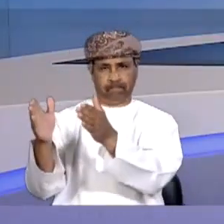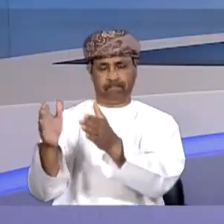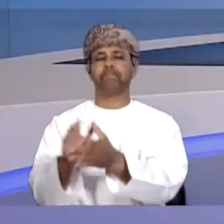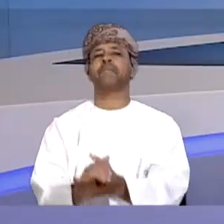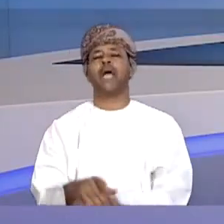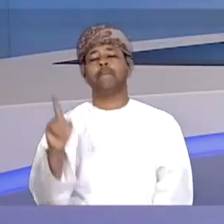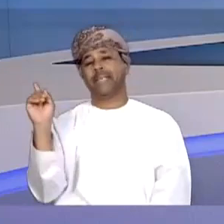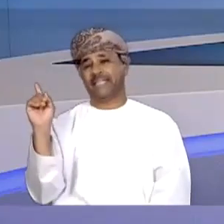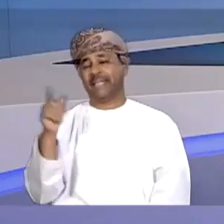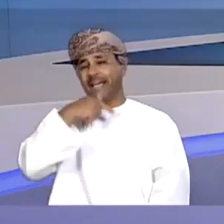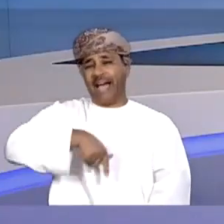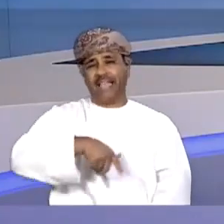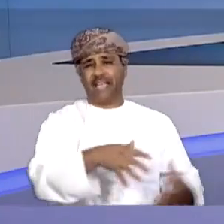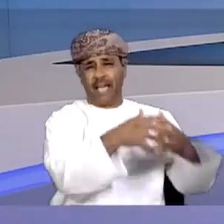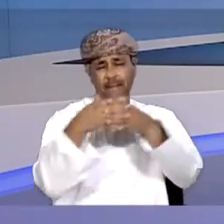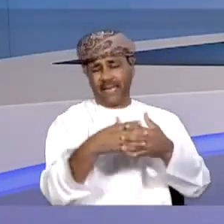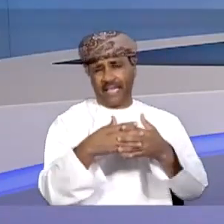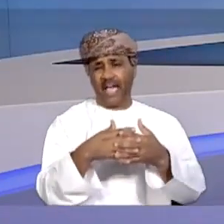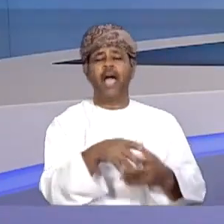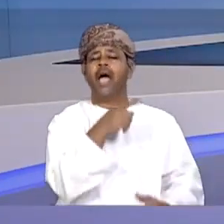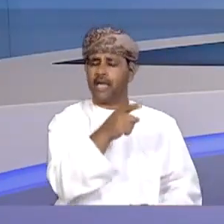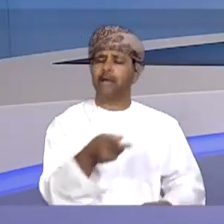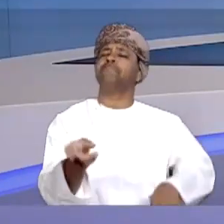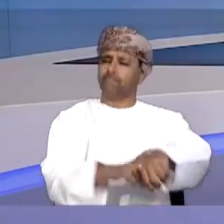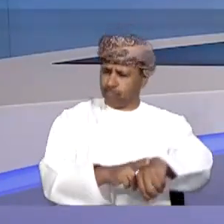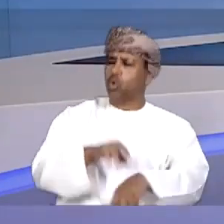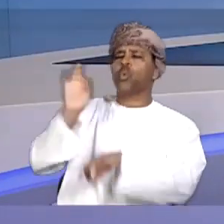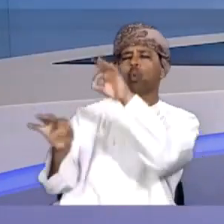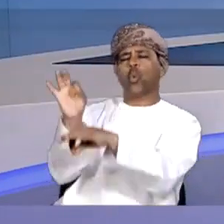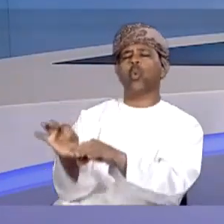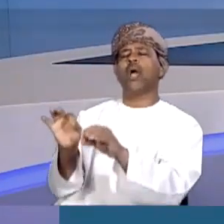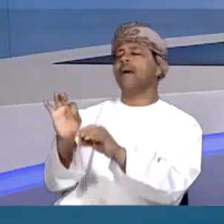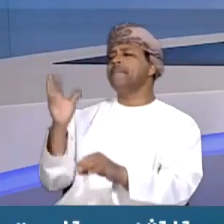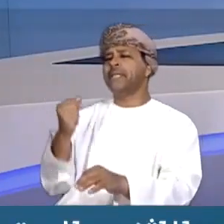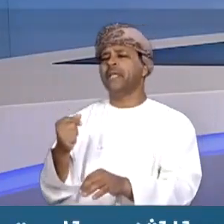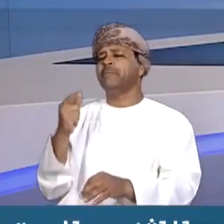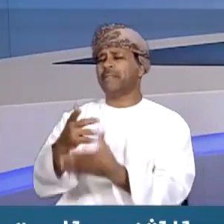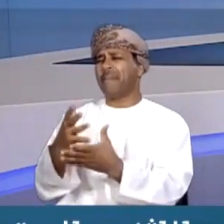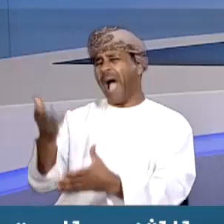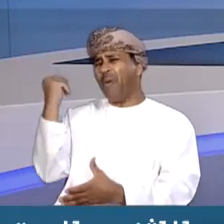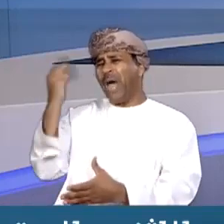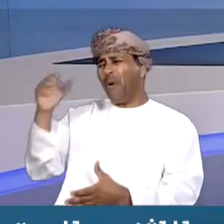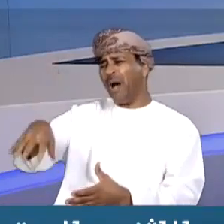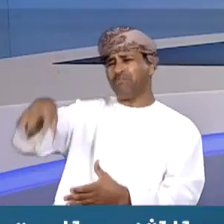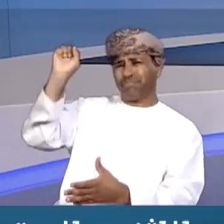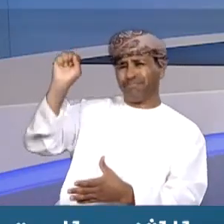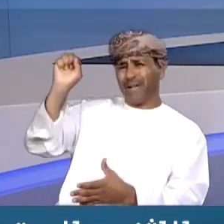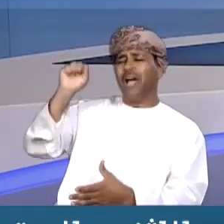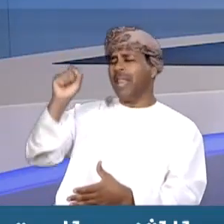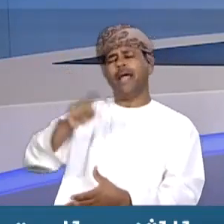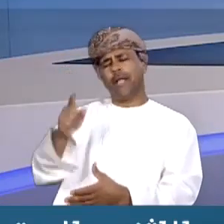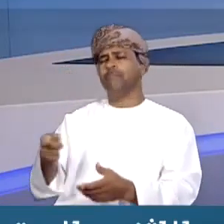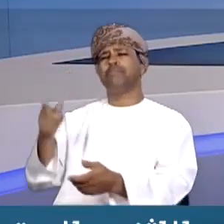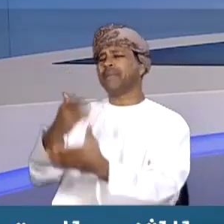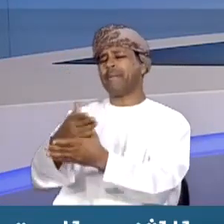من جانبها قالت الولايات المتحدة إنها أعادت فرض كافة العقوبات التي رفعتها عن إيران في السابق بموجب الاتفاق